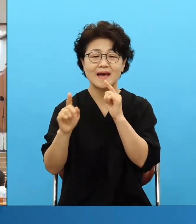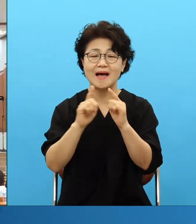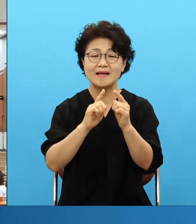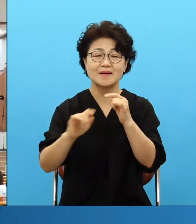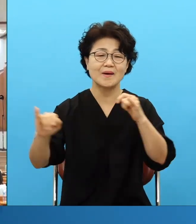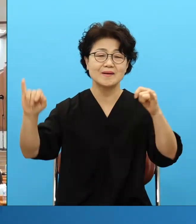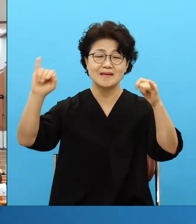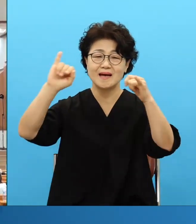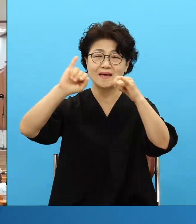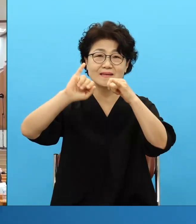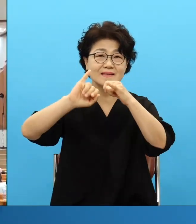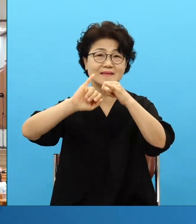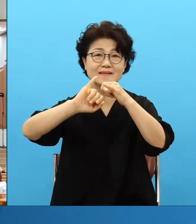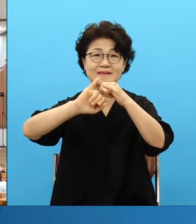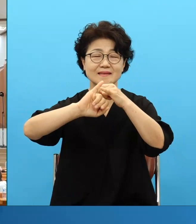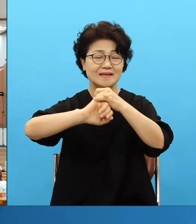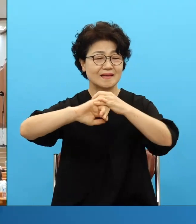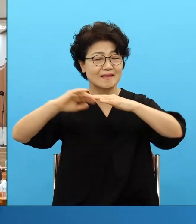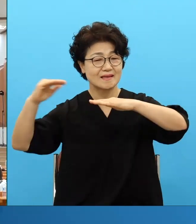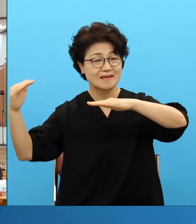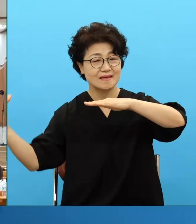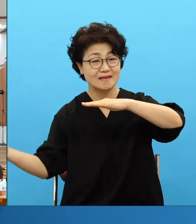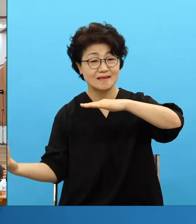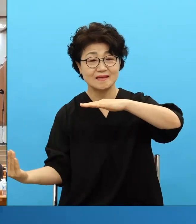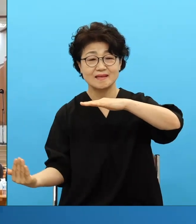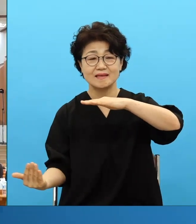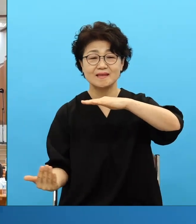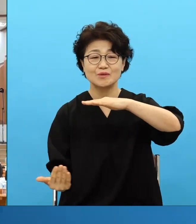귀한 언약을